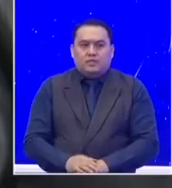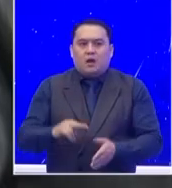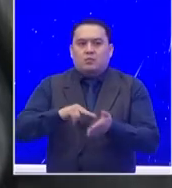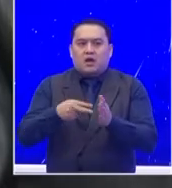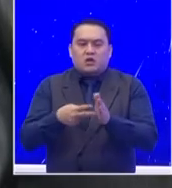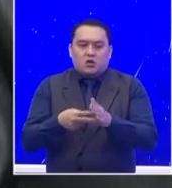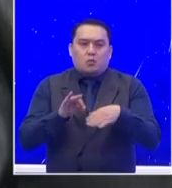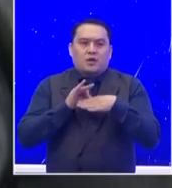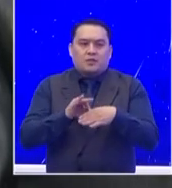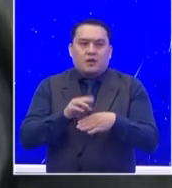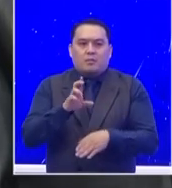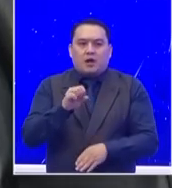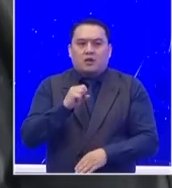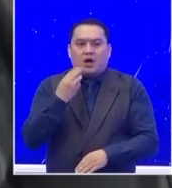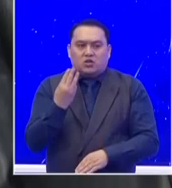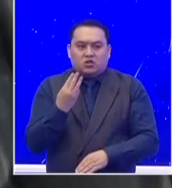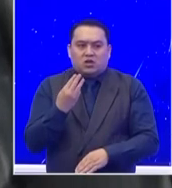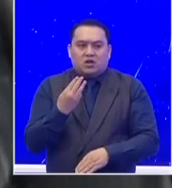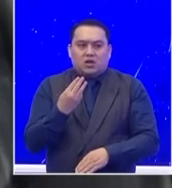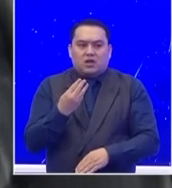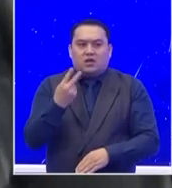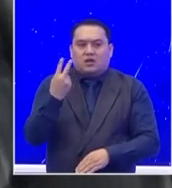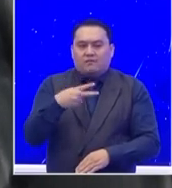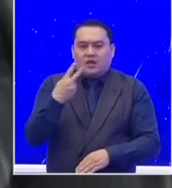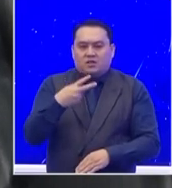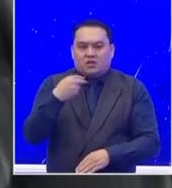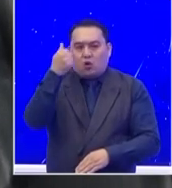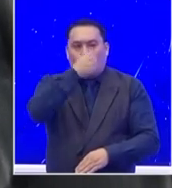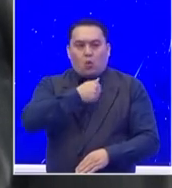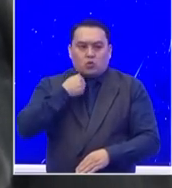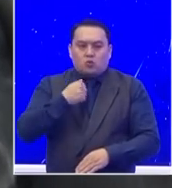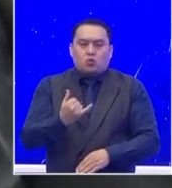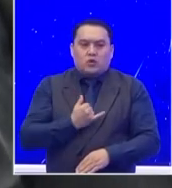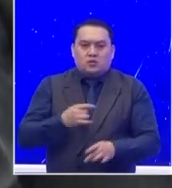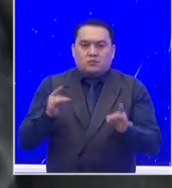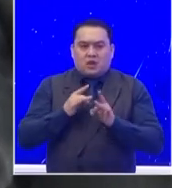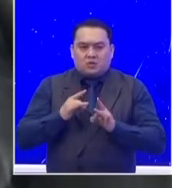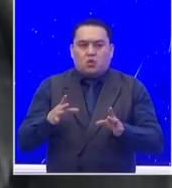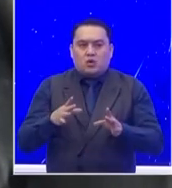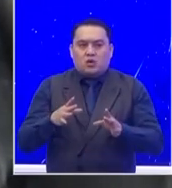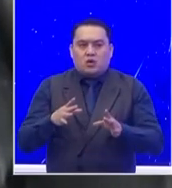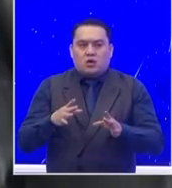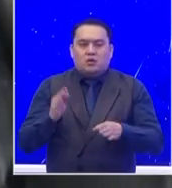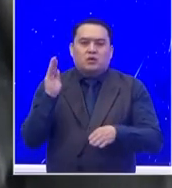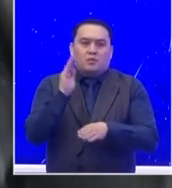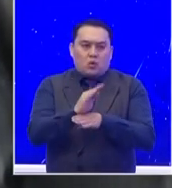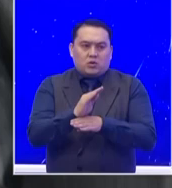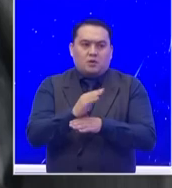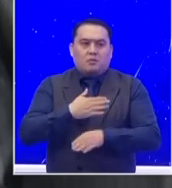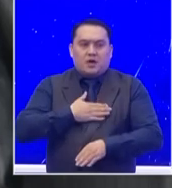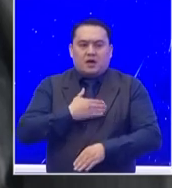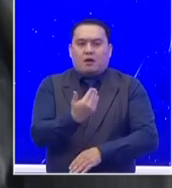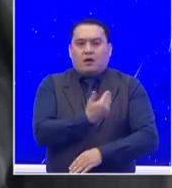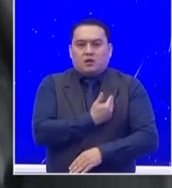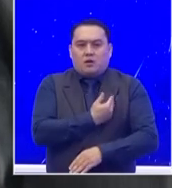провести Балхашскую регату, в которой мы уже 20-й год, в этом году будет у нас юбилей. Плюс к тому, мы